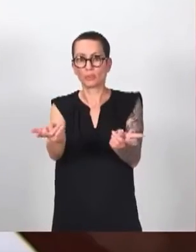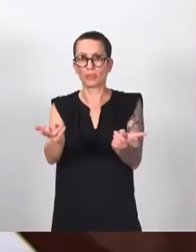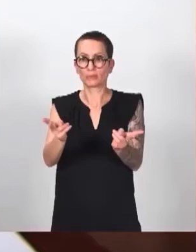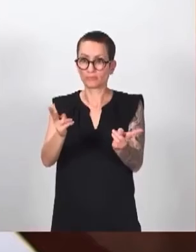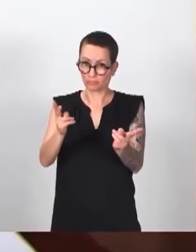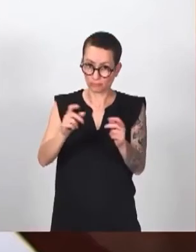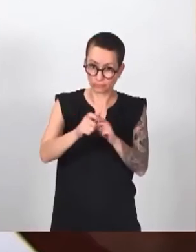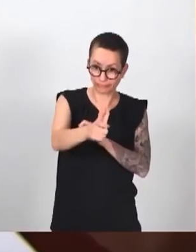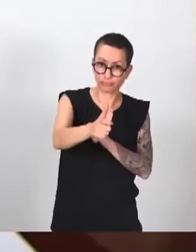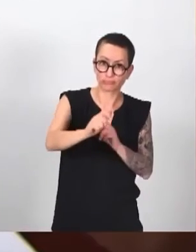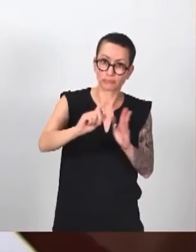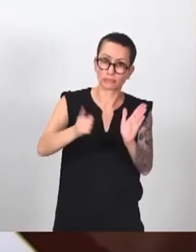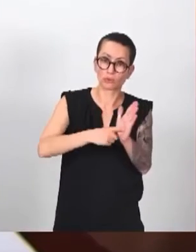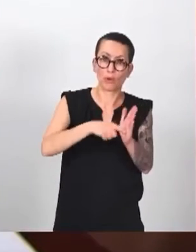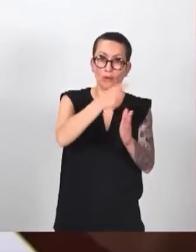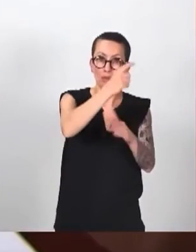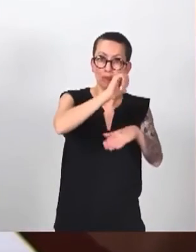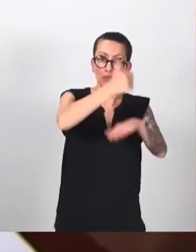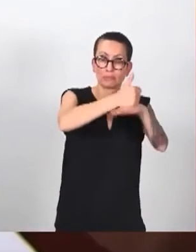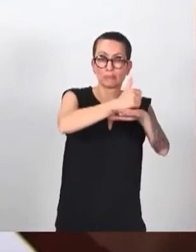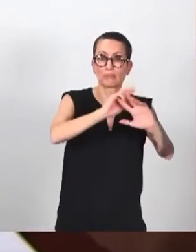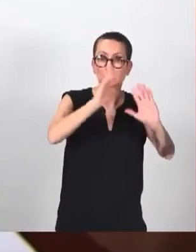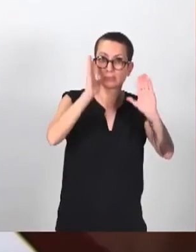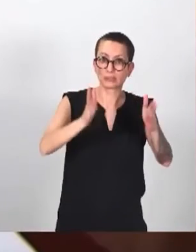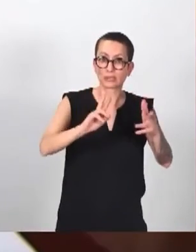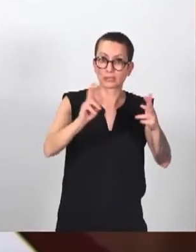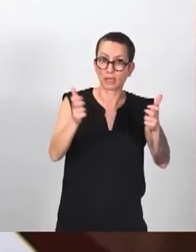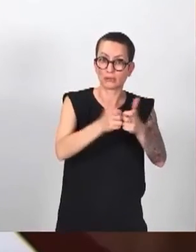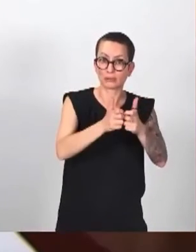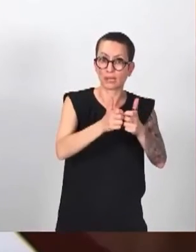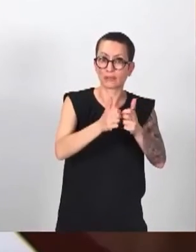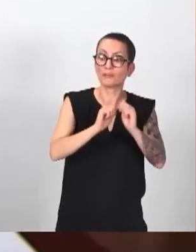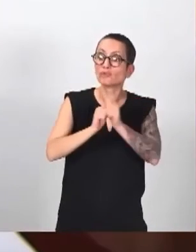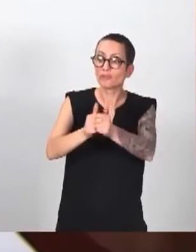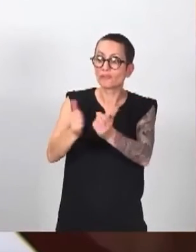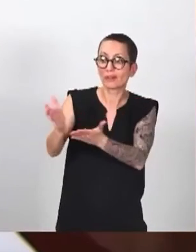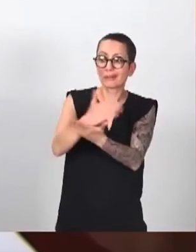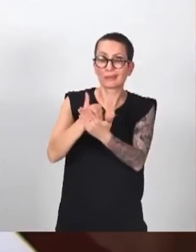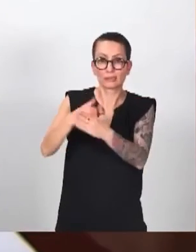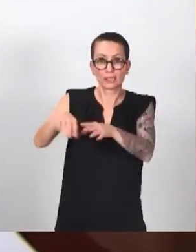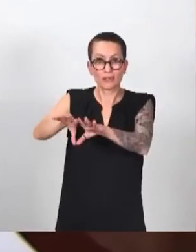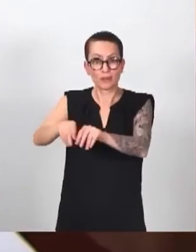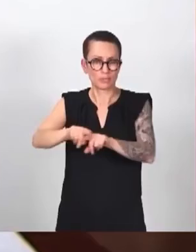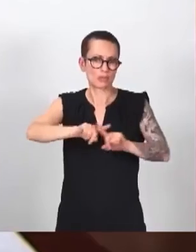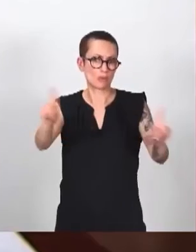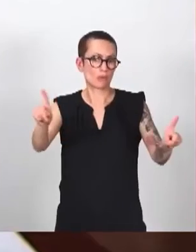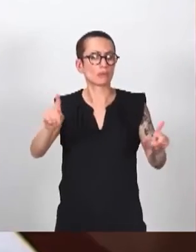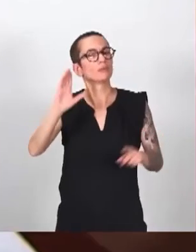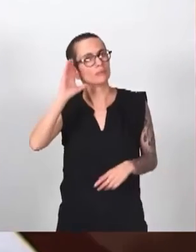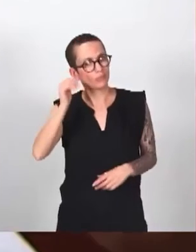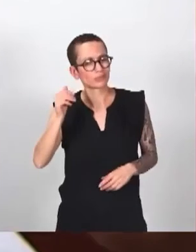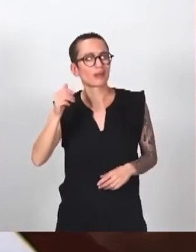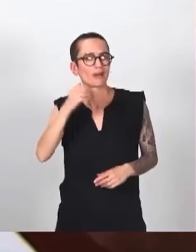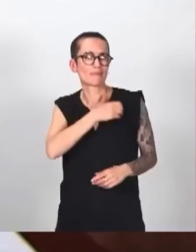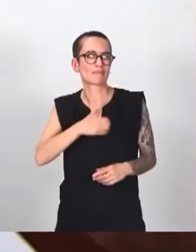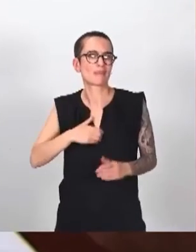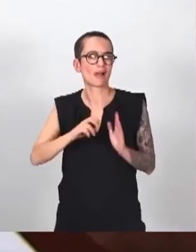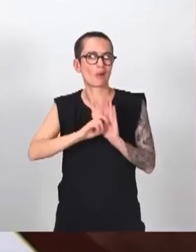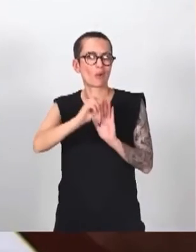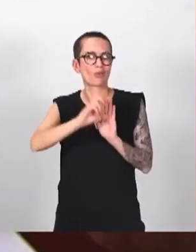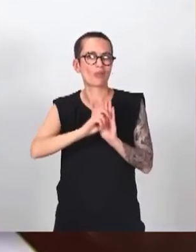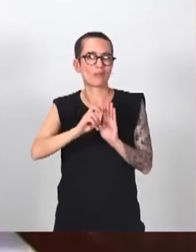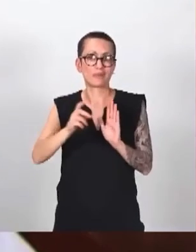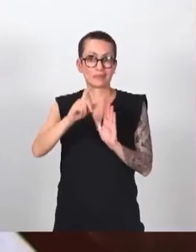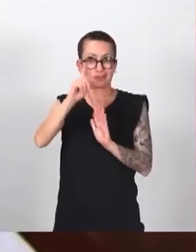fixation des tarifs de stationnement résidents en fonction des ressources des familles. À ce titre, la décision du maire de Grenoble contrevient au principe